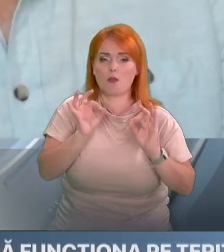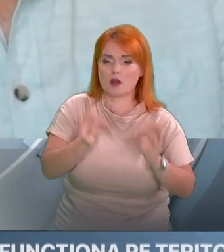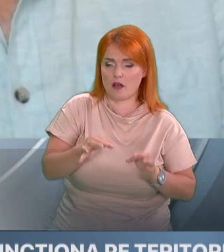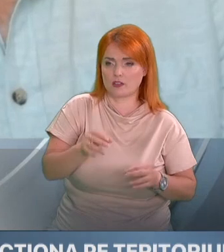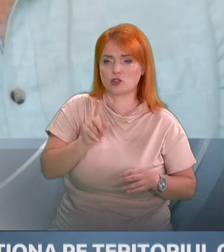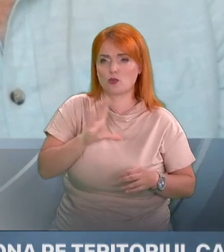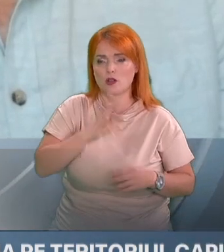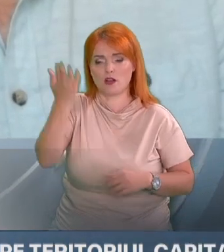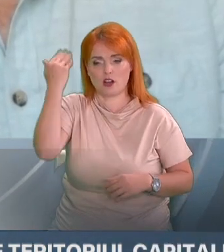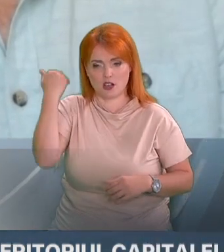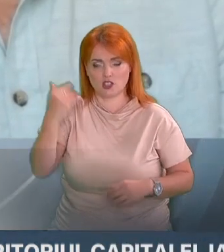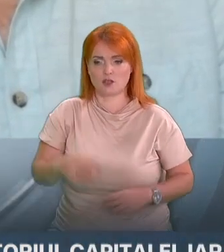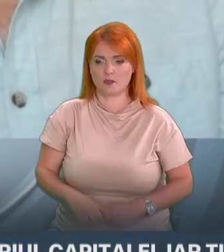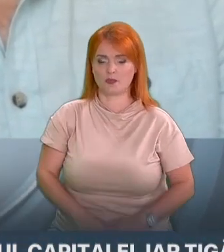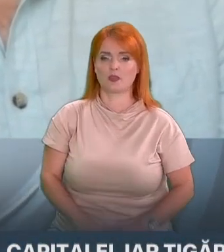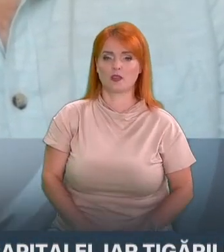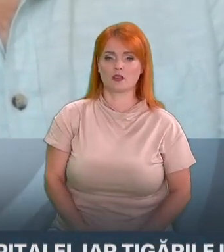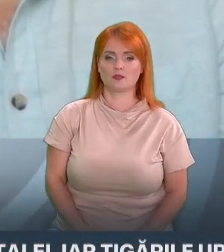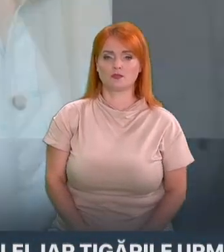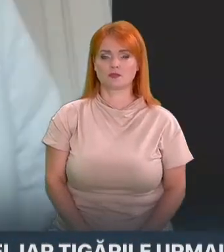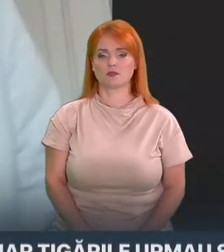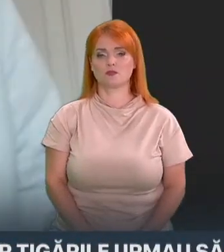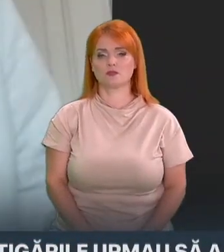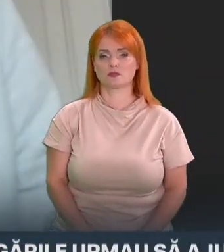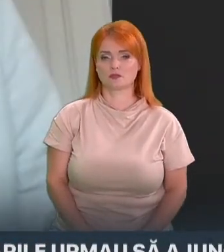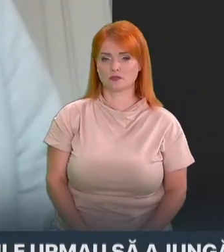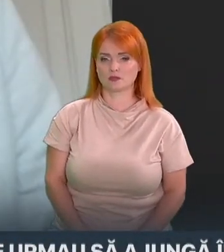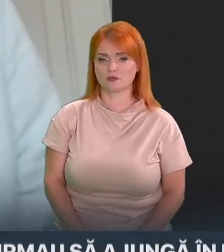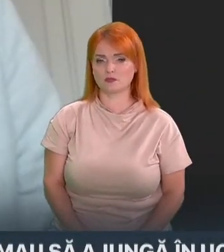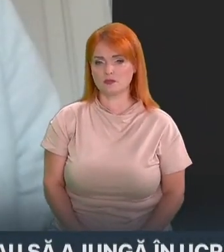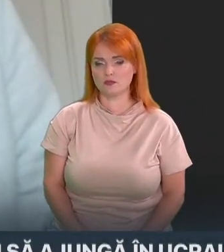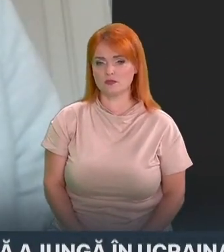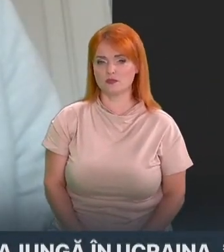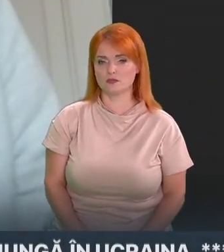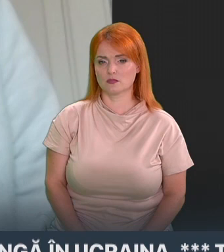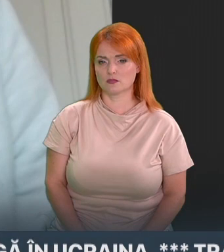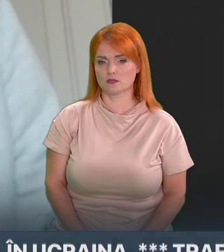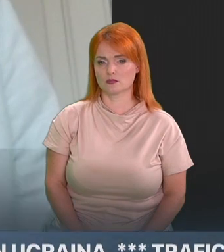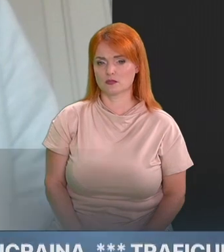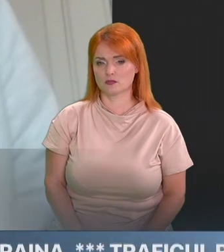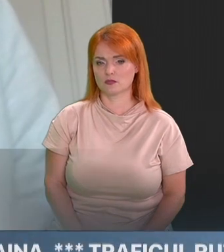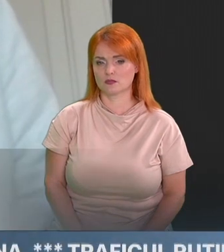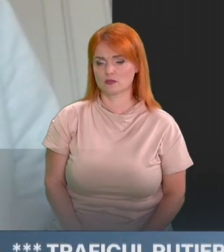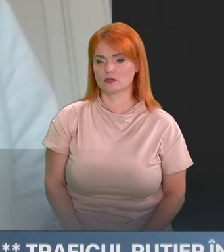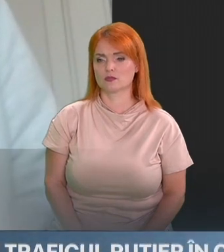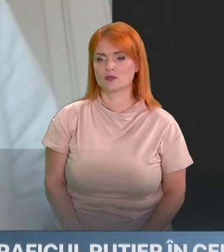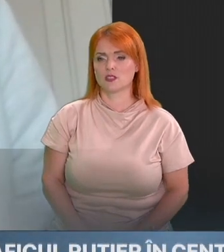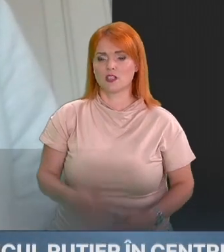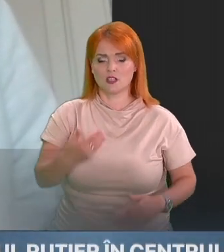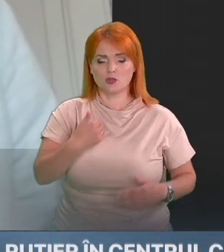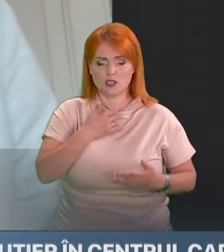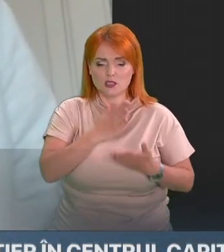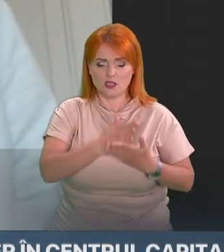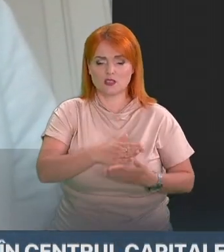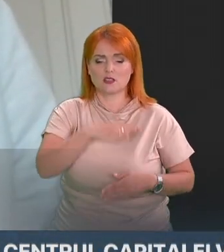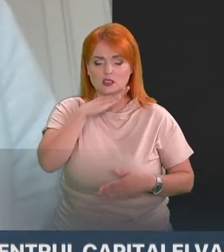Noi, cei care ne facem meseria în calitate de istorici, am încercat să aducem la lumină mai multe dovezi, documente zguduitoare despre